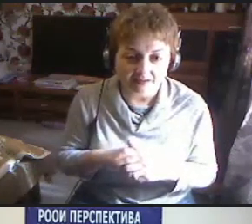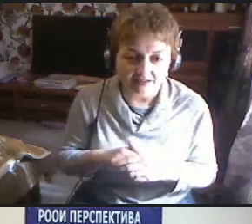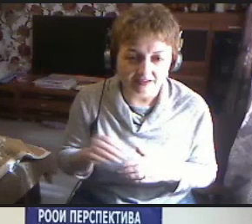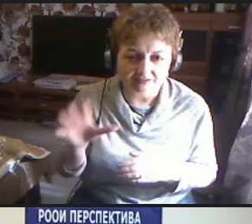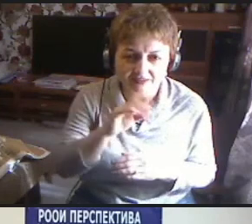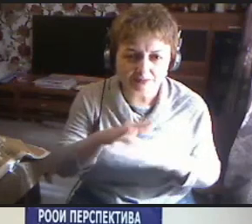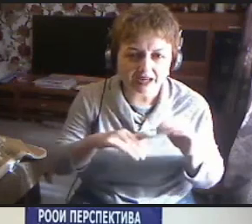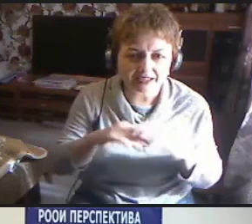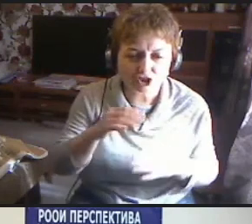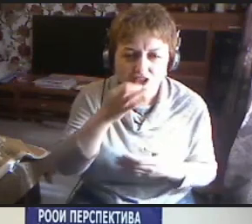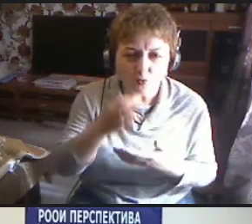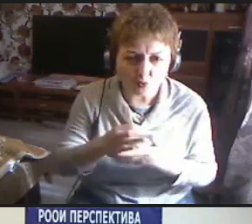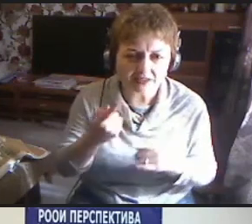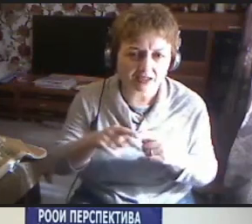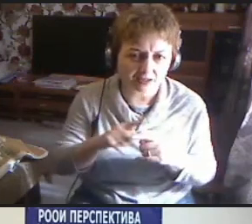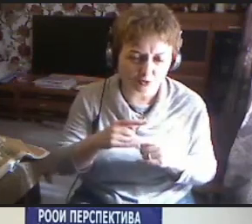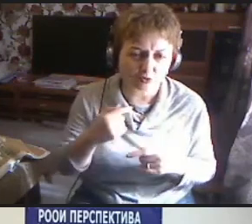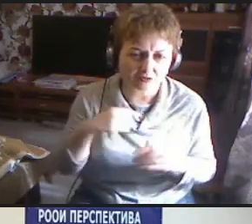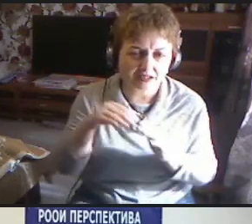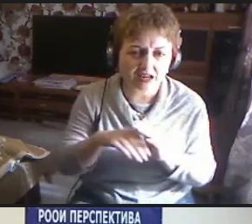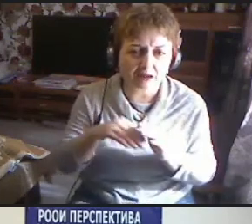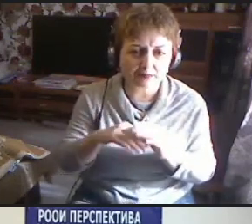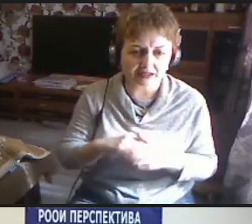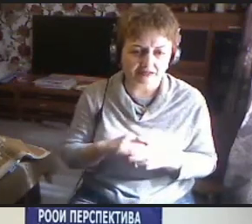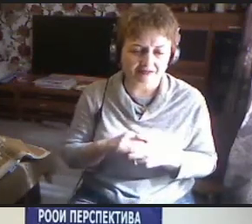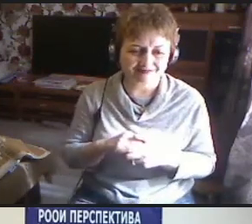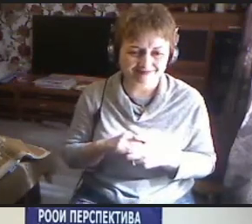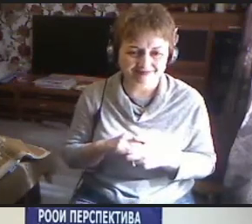весь практический опыт, который накопился.